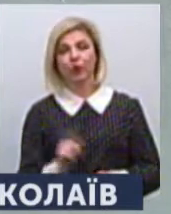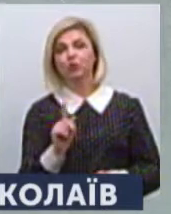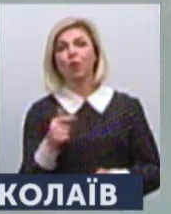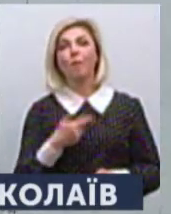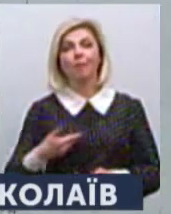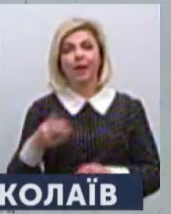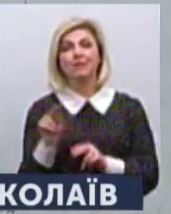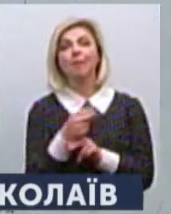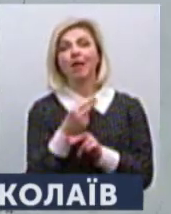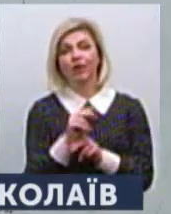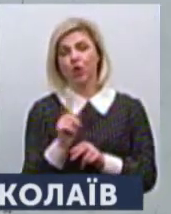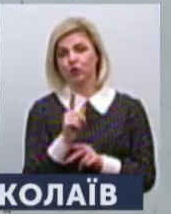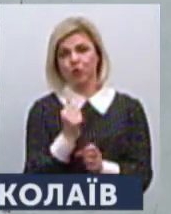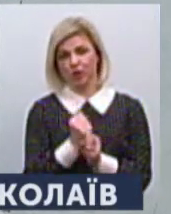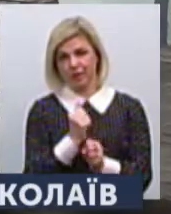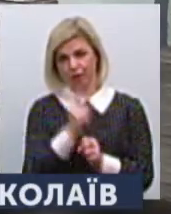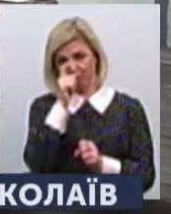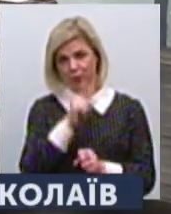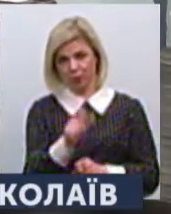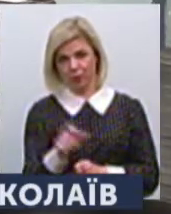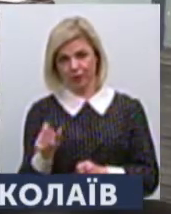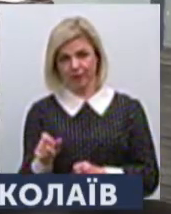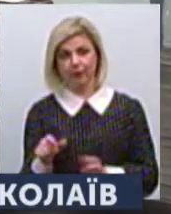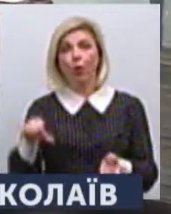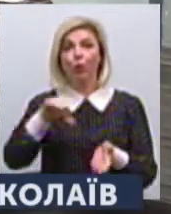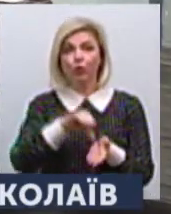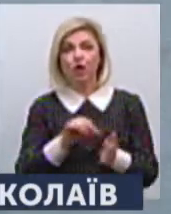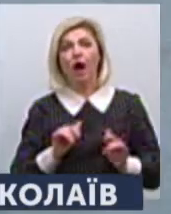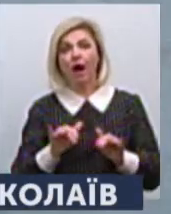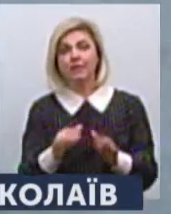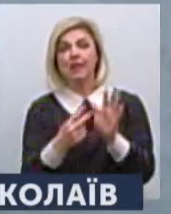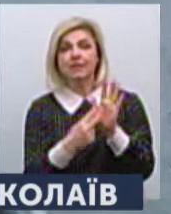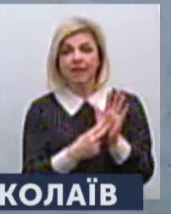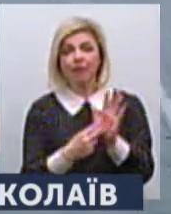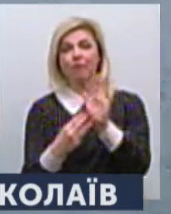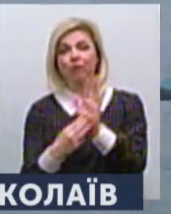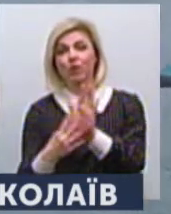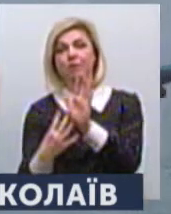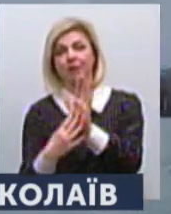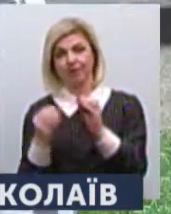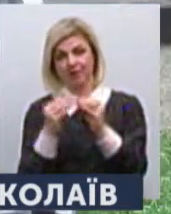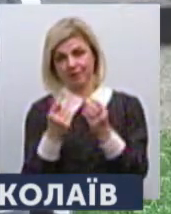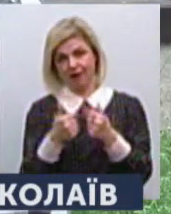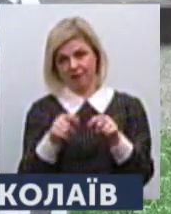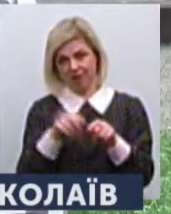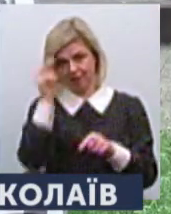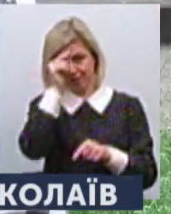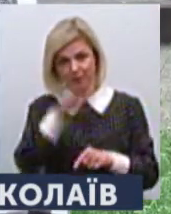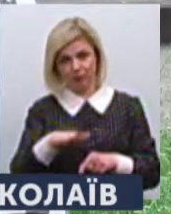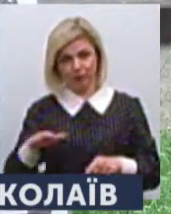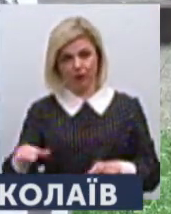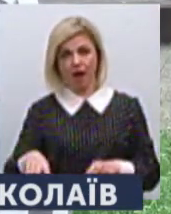виправляємо те, що робили не дуже гарні люди. Долучились до акції учні 7-х, 8-х, 9-х та 10-х класів. Адміністрація